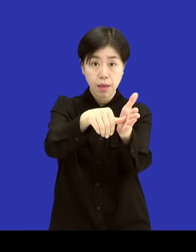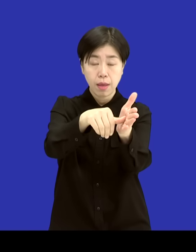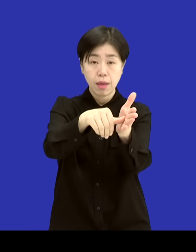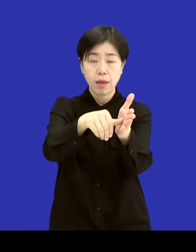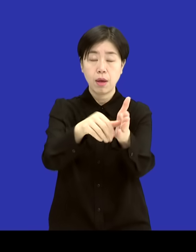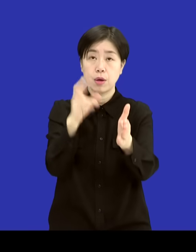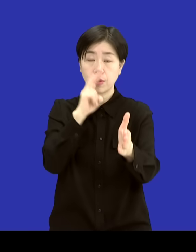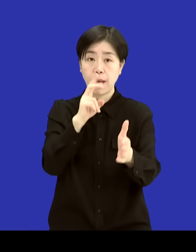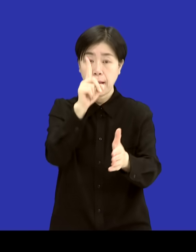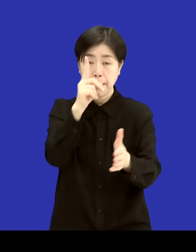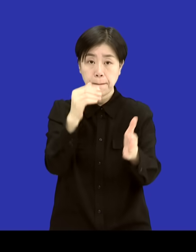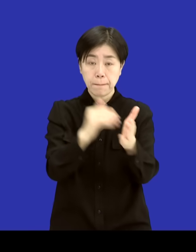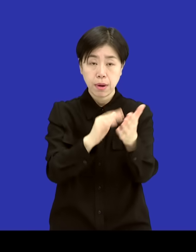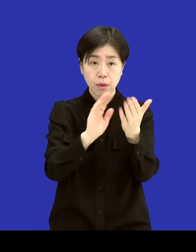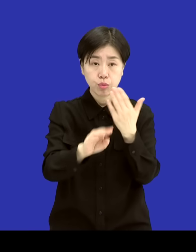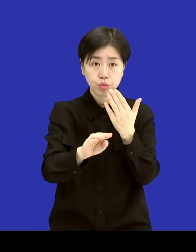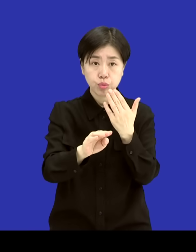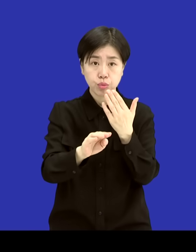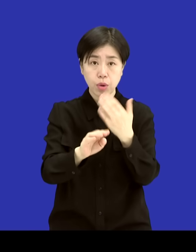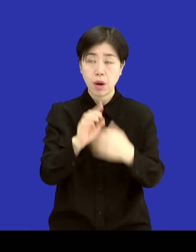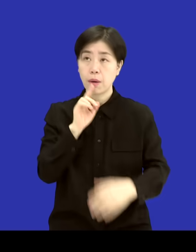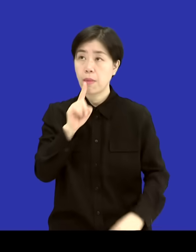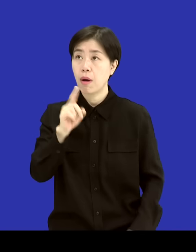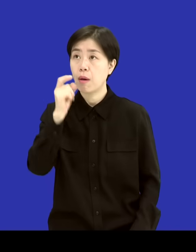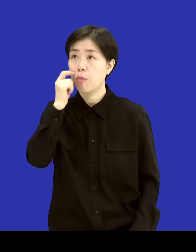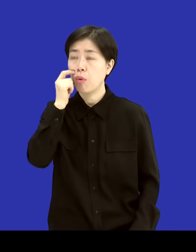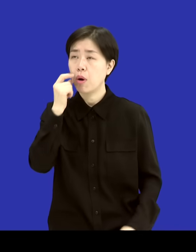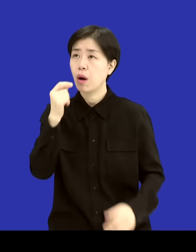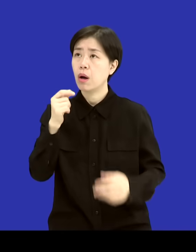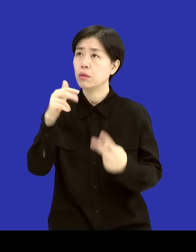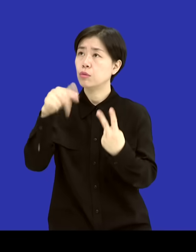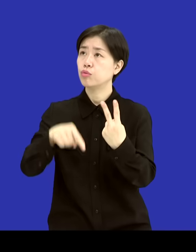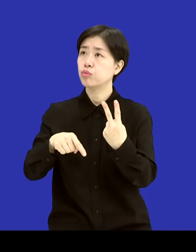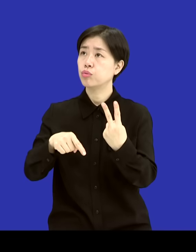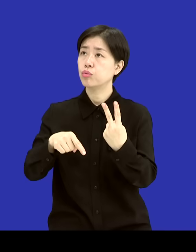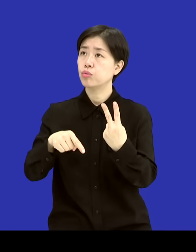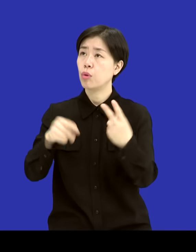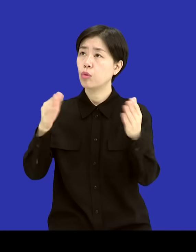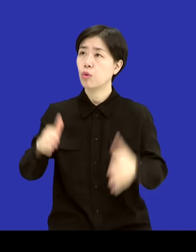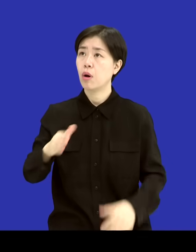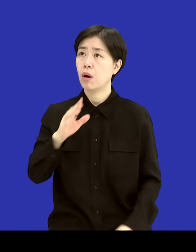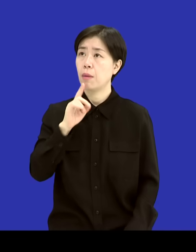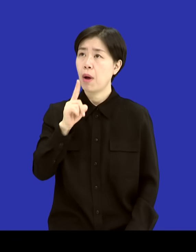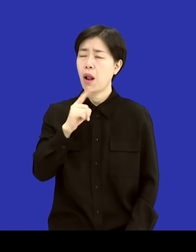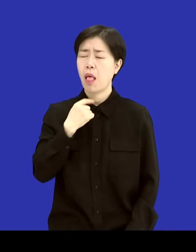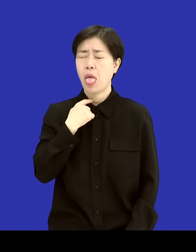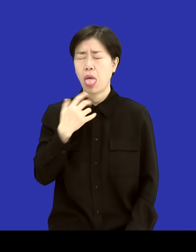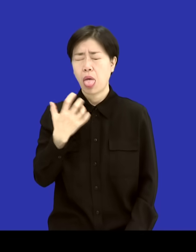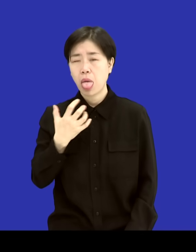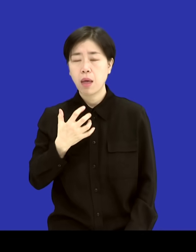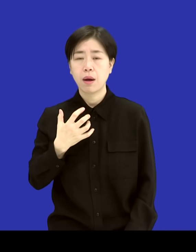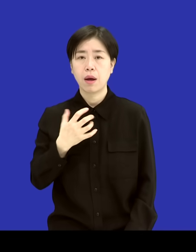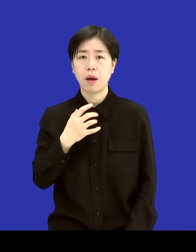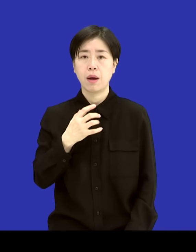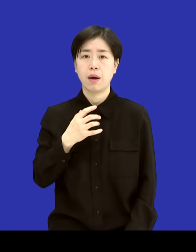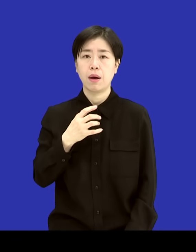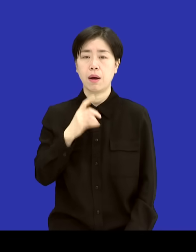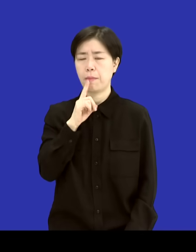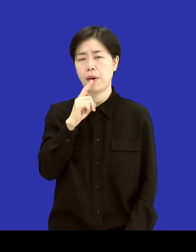못하는 그런 상황에서 이제 줄리아들이 이제 다니게 됐어요. 네. 그래서 근데 사실